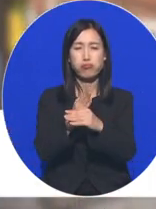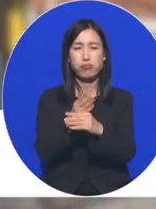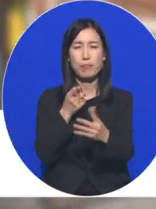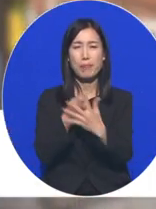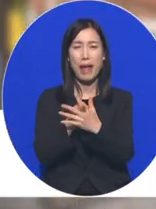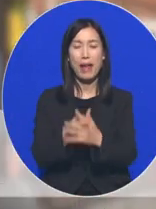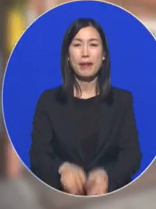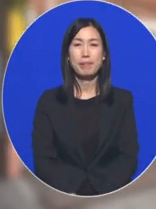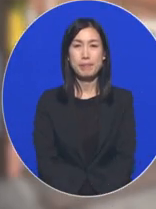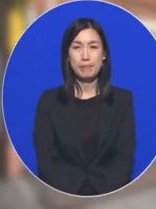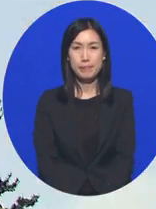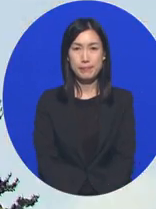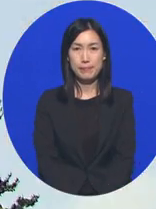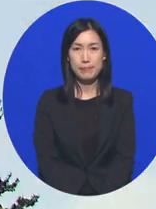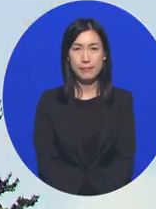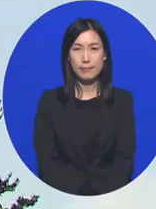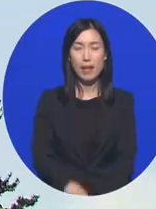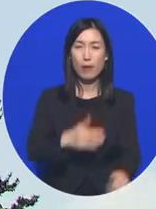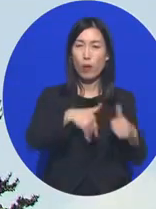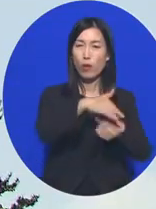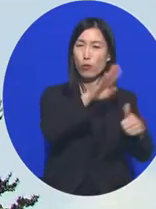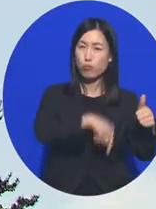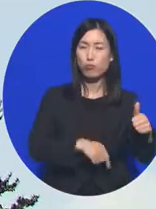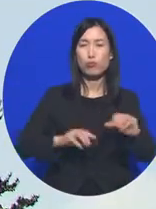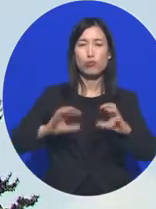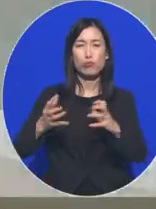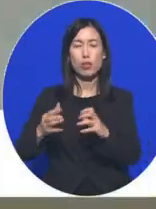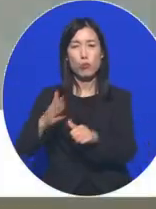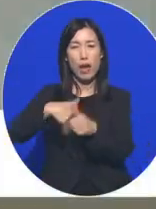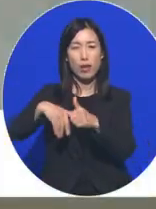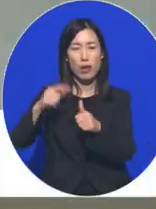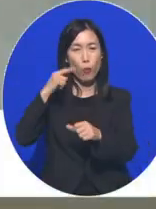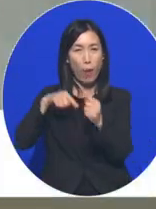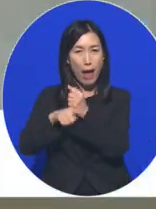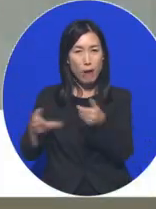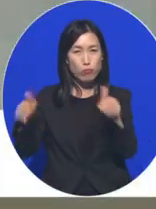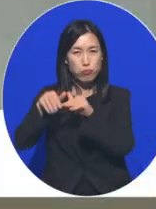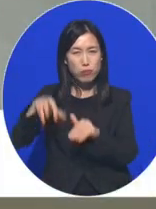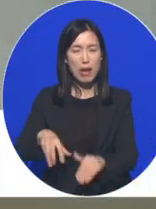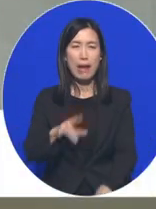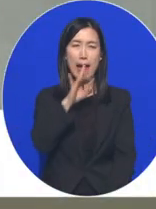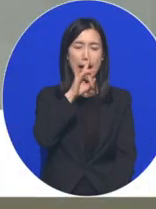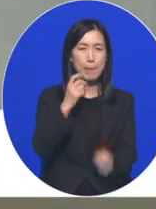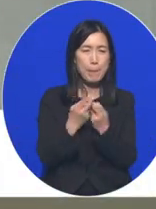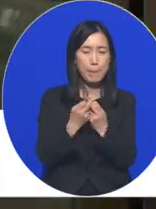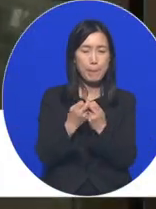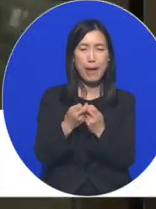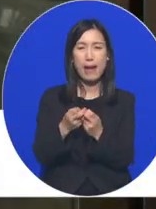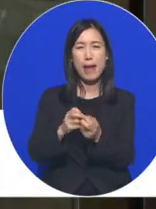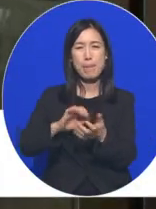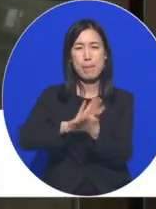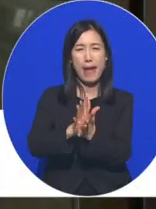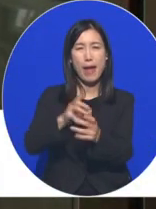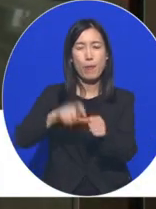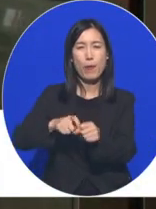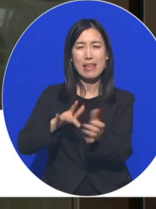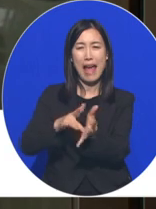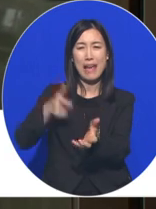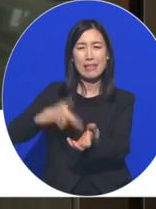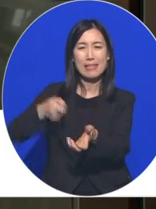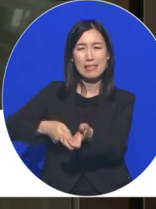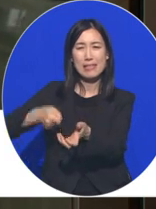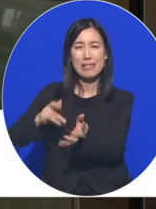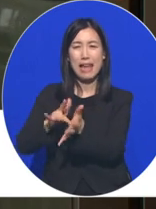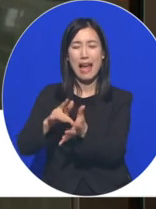퍼지는 상황입니다 환경부 국립환경 과학원이 빈대 방제를 위한 살충제 제품을 긴급 사용